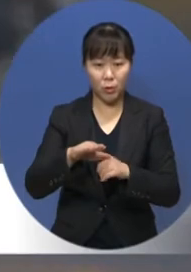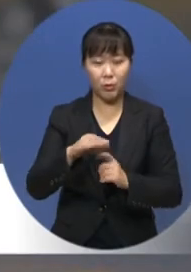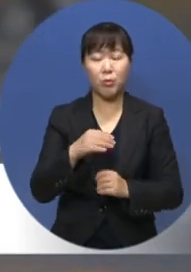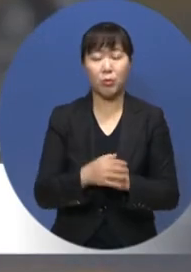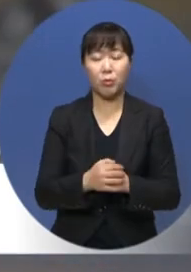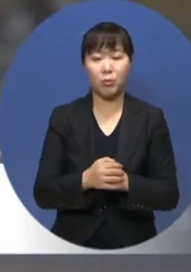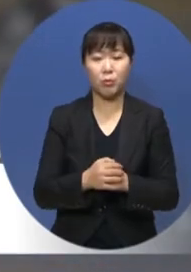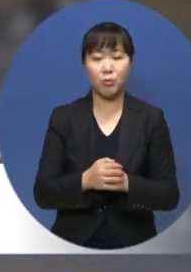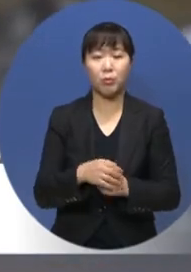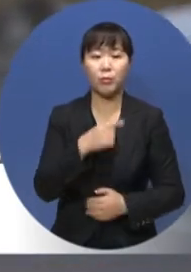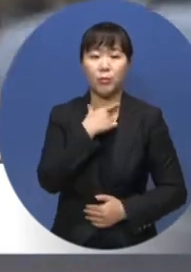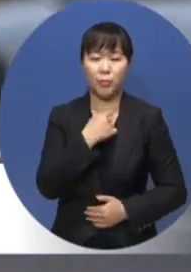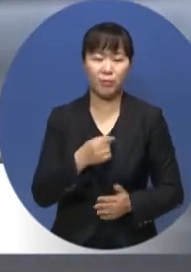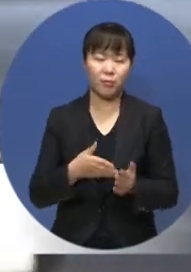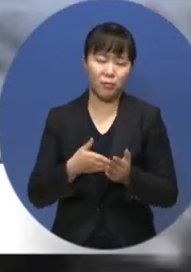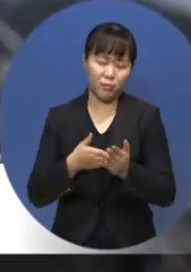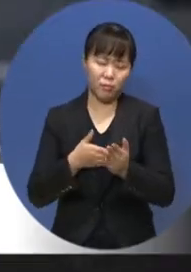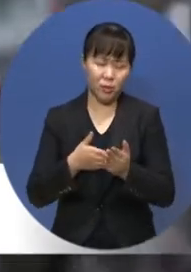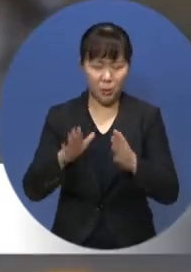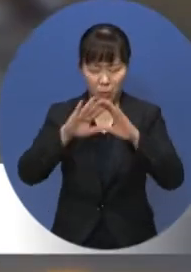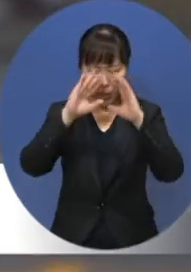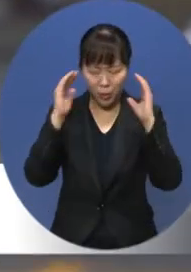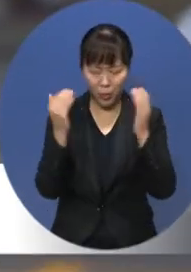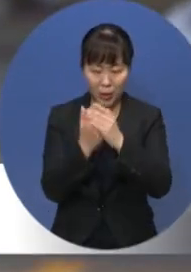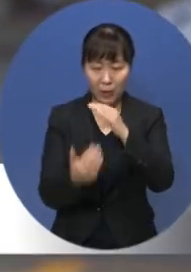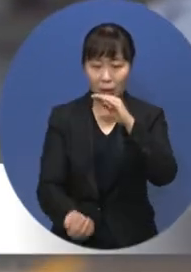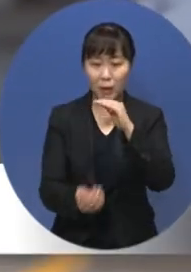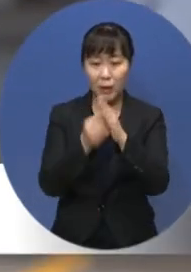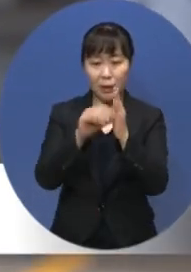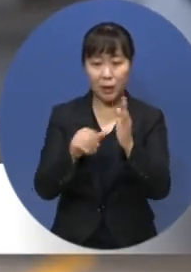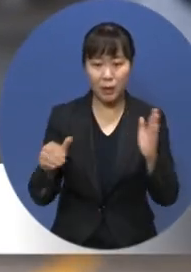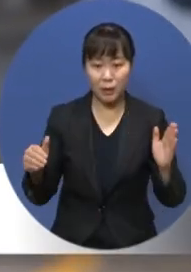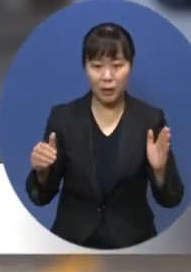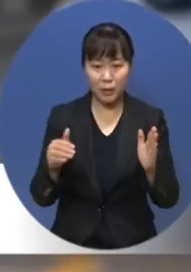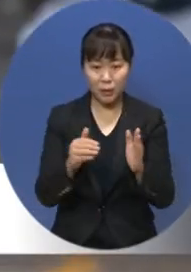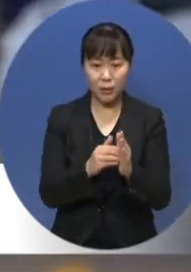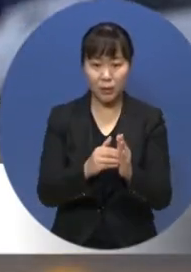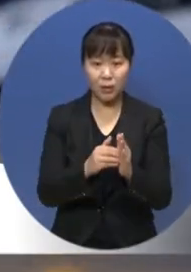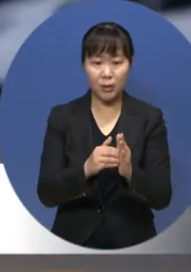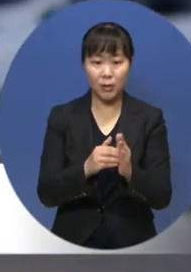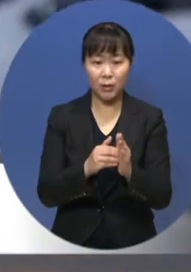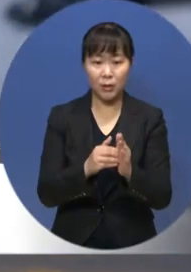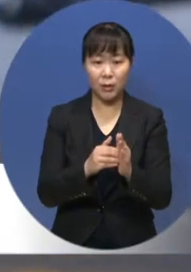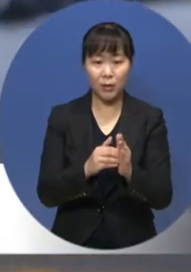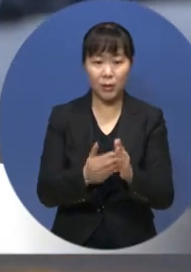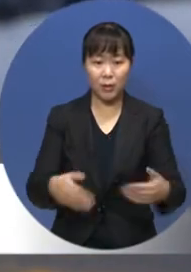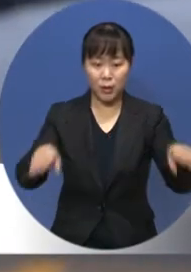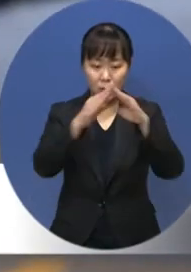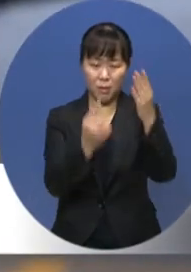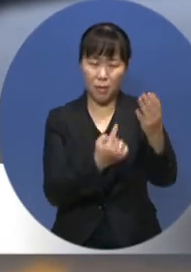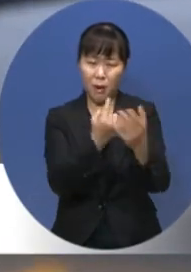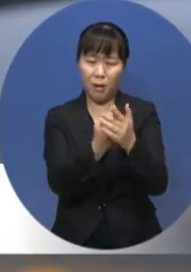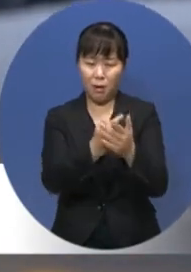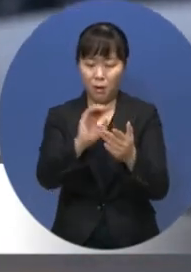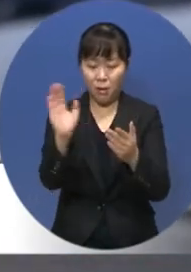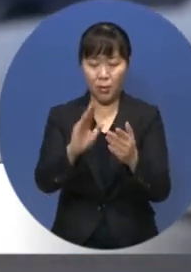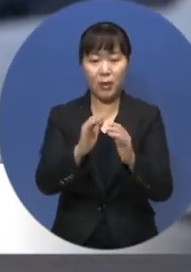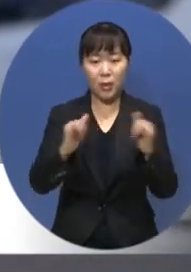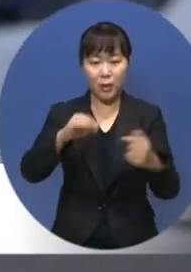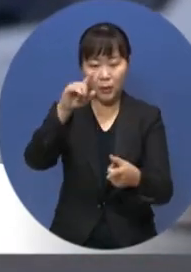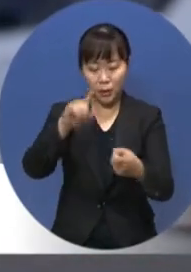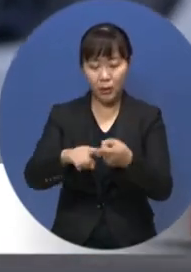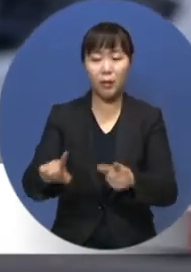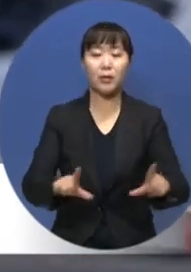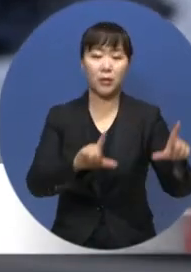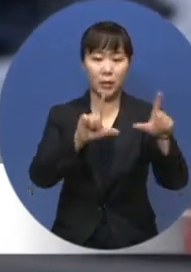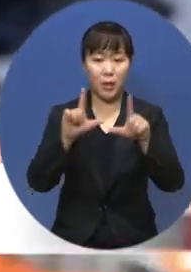그래서 우리가 요구하는 이 모든 것들이 이루어지는 날까지 시설에 들어가지 않고 인간답게